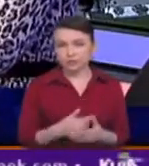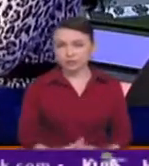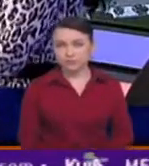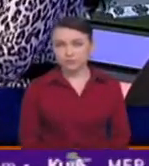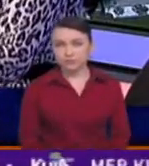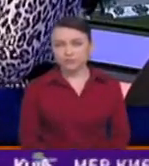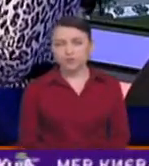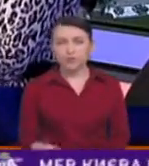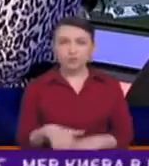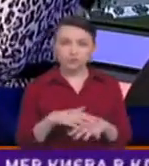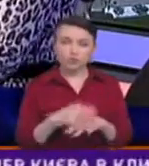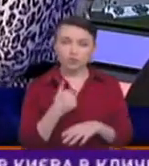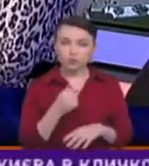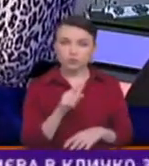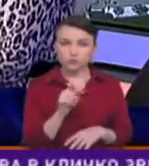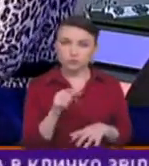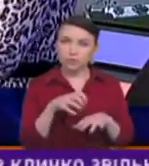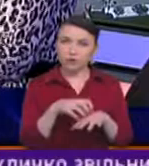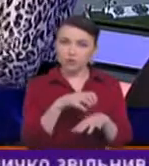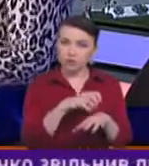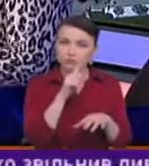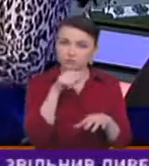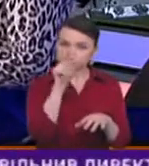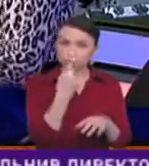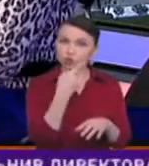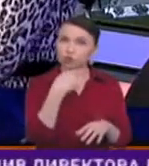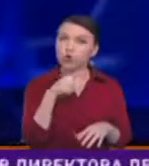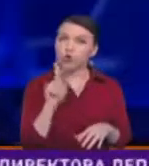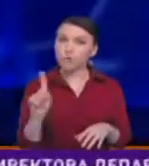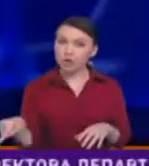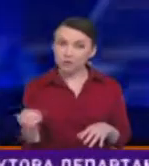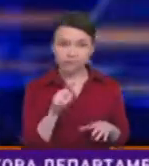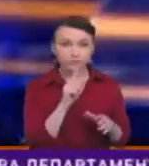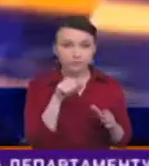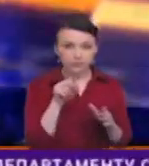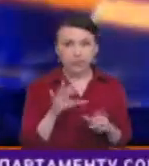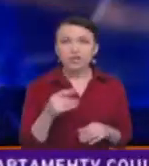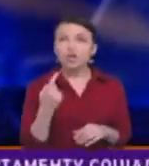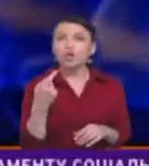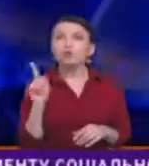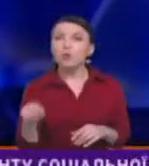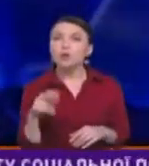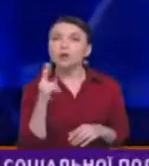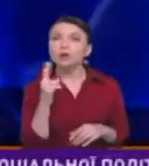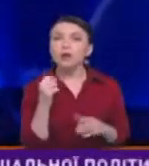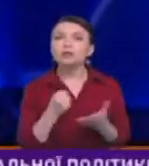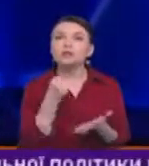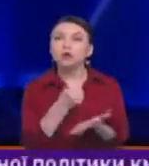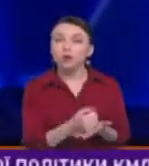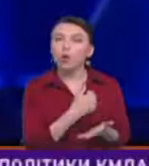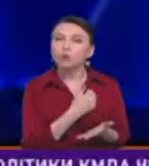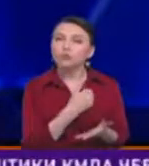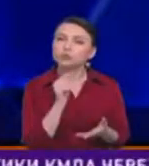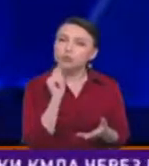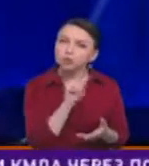він голосує за партію, ставить номер партії, так. І також ставить номер кандидата, якого він хоче бачити